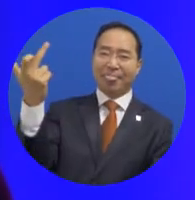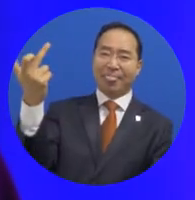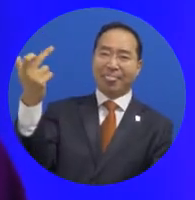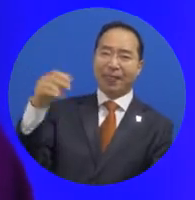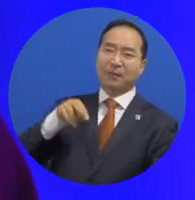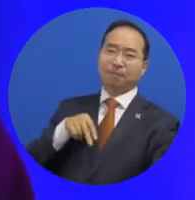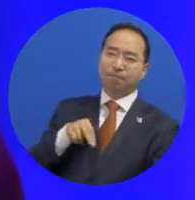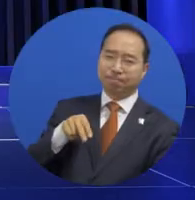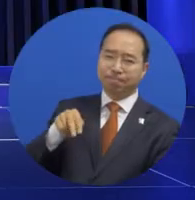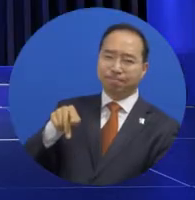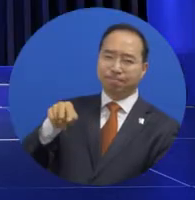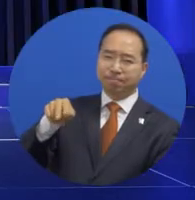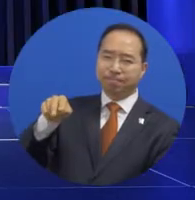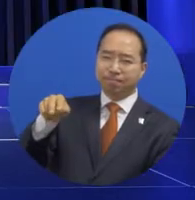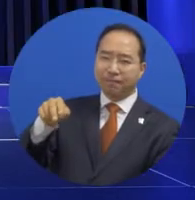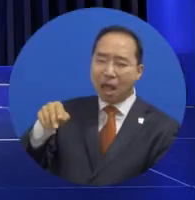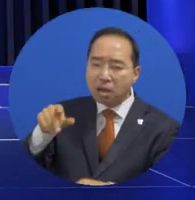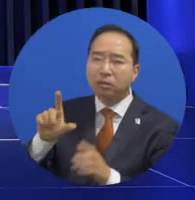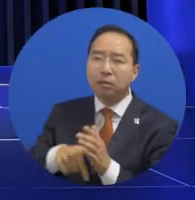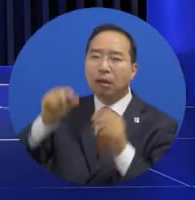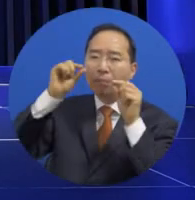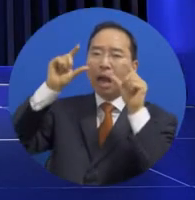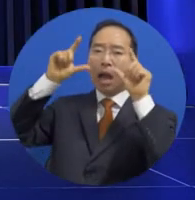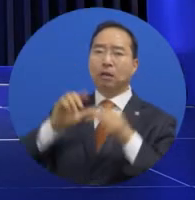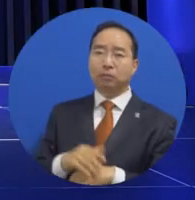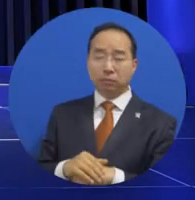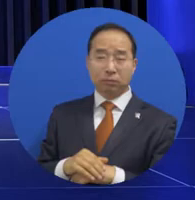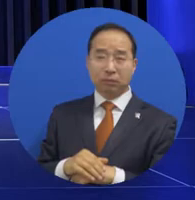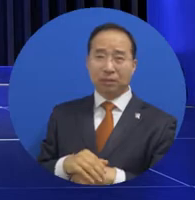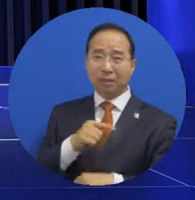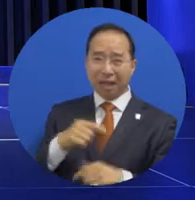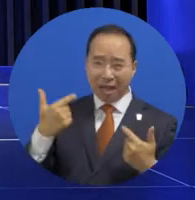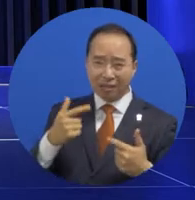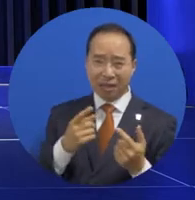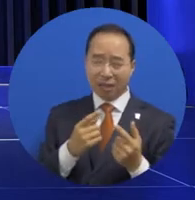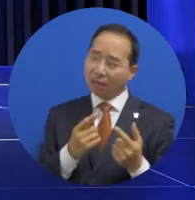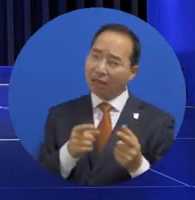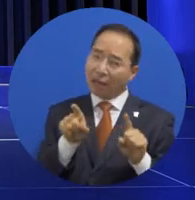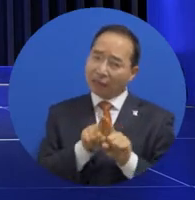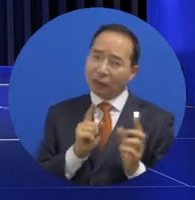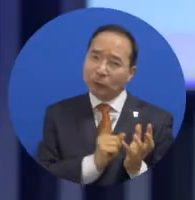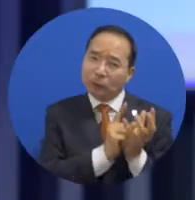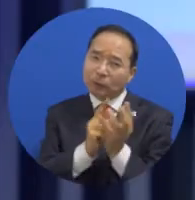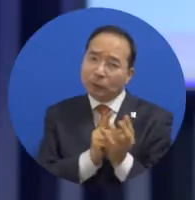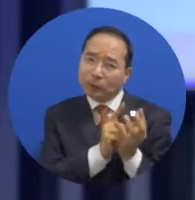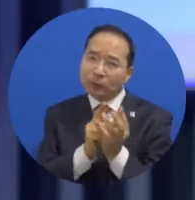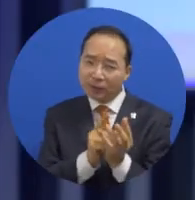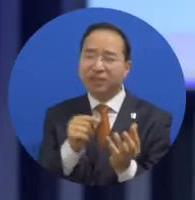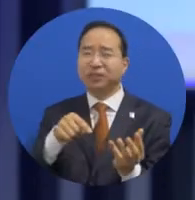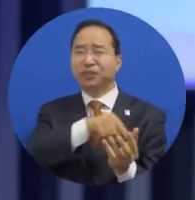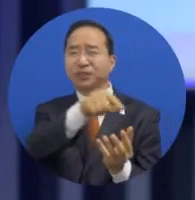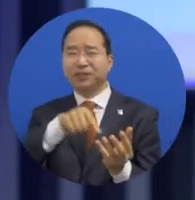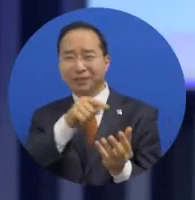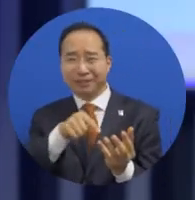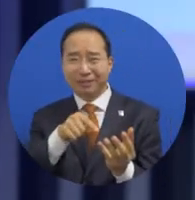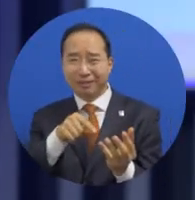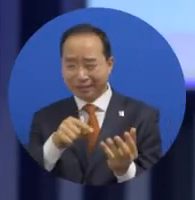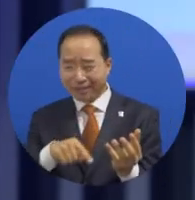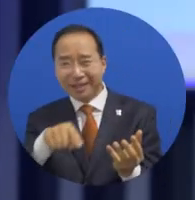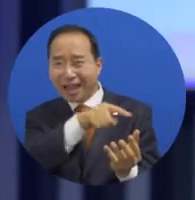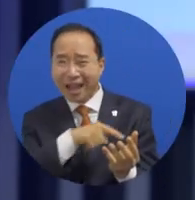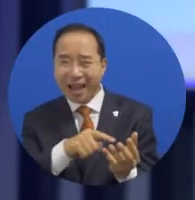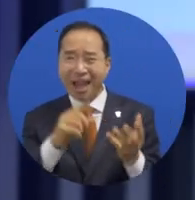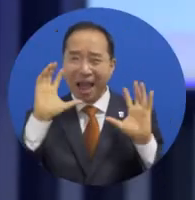진리를 깨달았어요. 저희랑 항상 같이 놀던 친구들이 한 5쌍 정도가 있었어요. 이제 아이를 키우면서